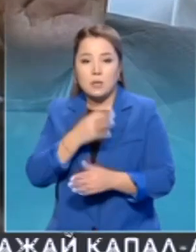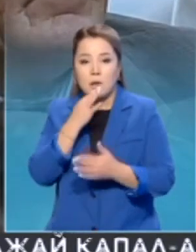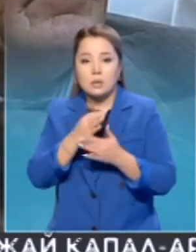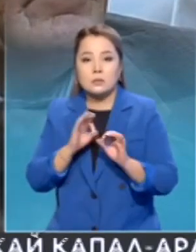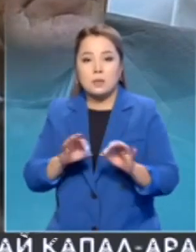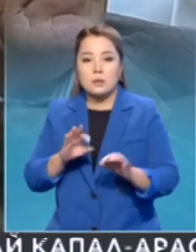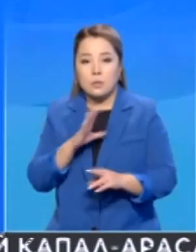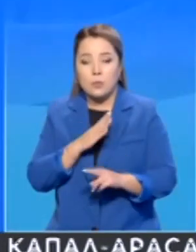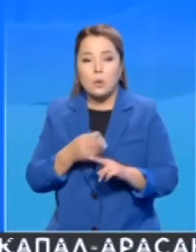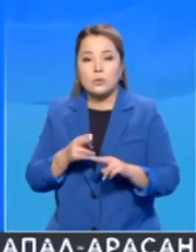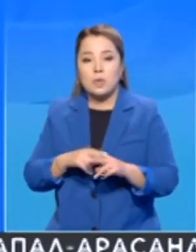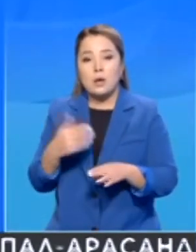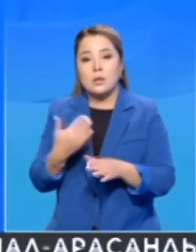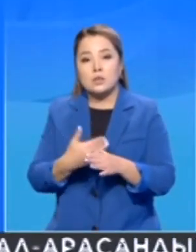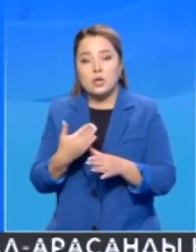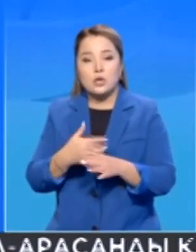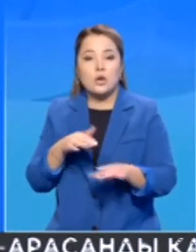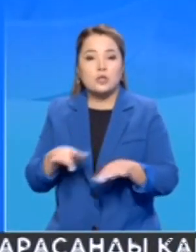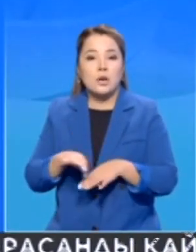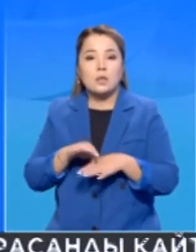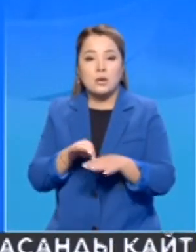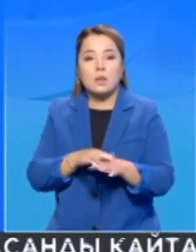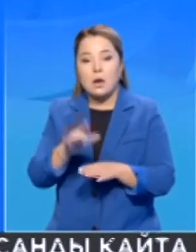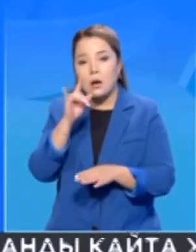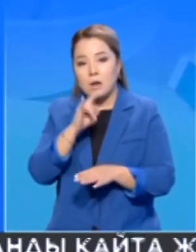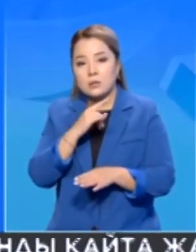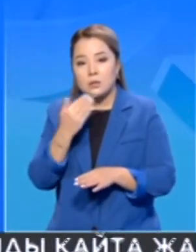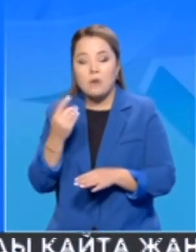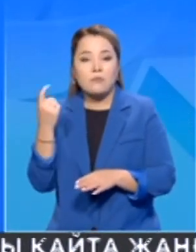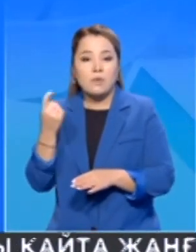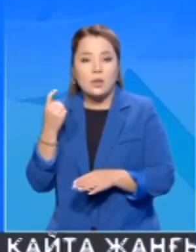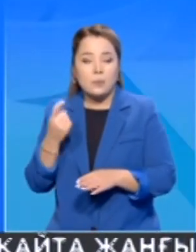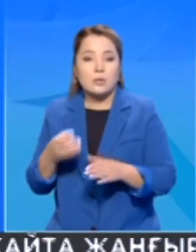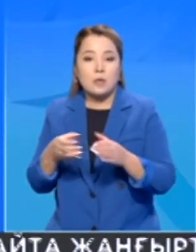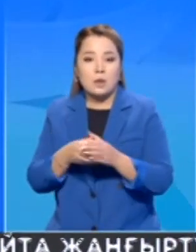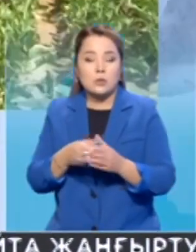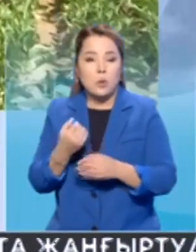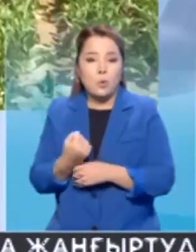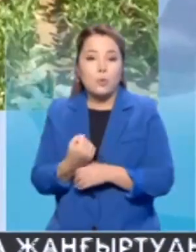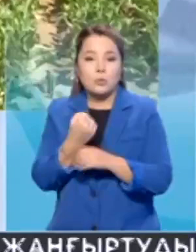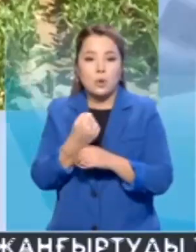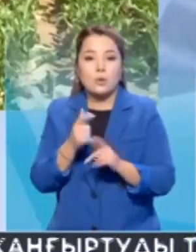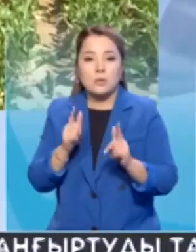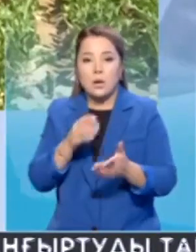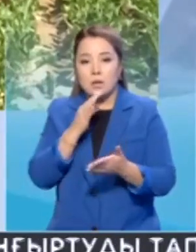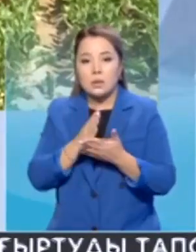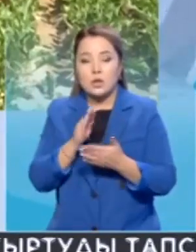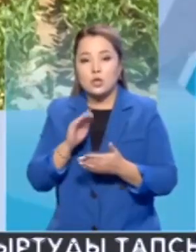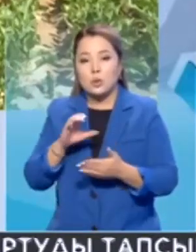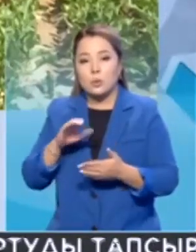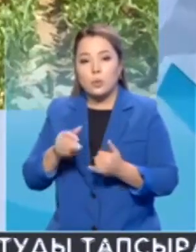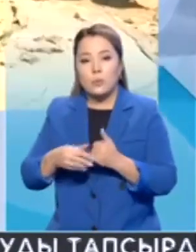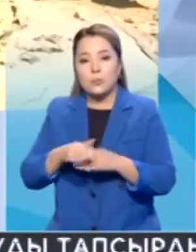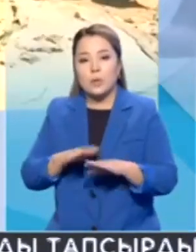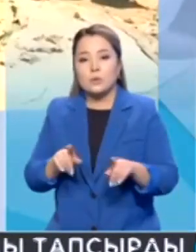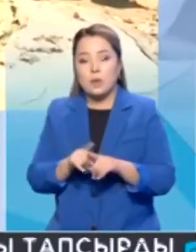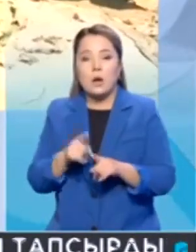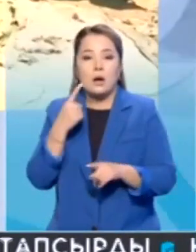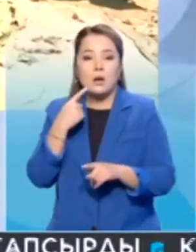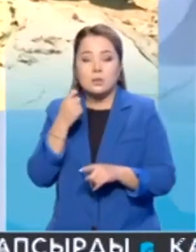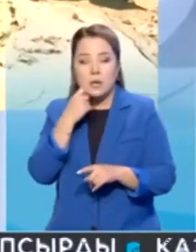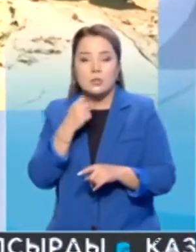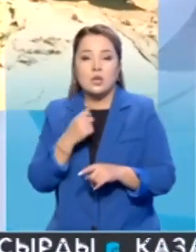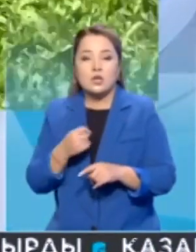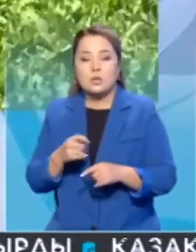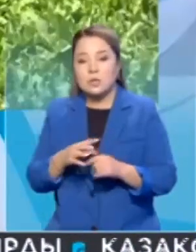көрсетті. Жәрдем шаралары тек қазақстандық фермерлерді қолдауға арналған. Енді Жетісу облысында қант қызылшасы егілетін